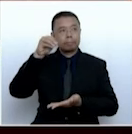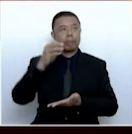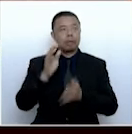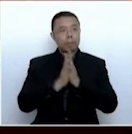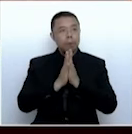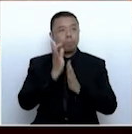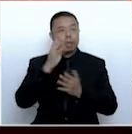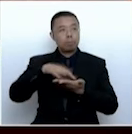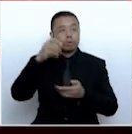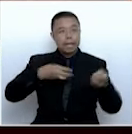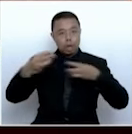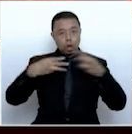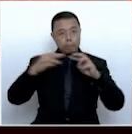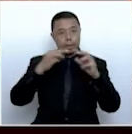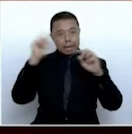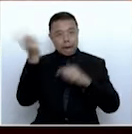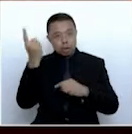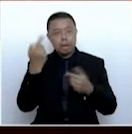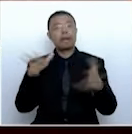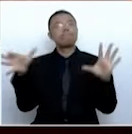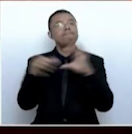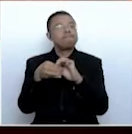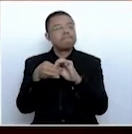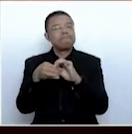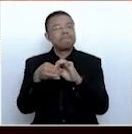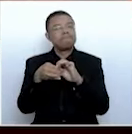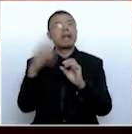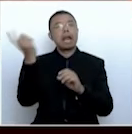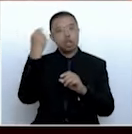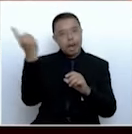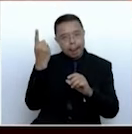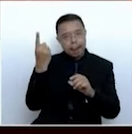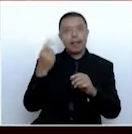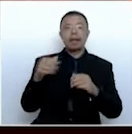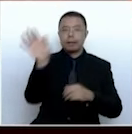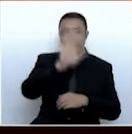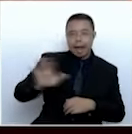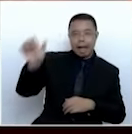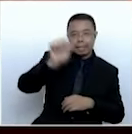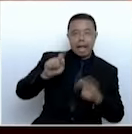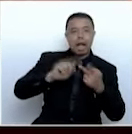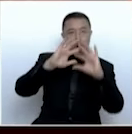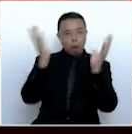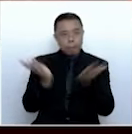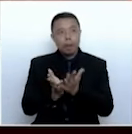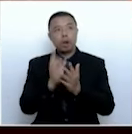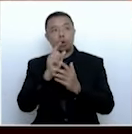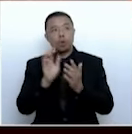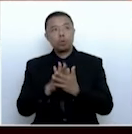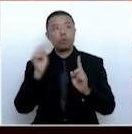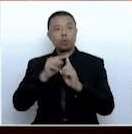Mohon tenang. Masa pusat perekonomian nasional yang terintegrasi secara nasional, regional, global dalam